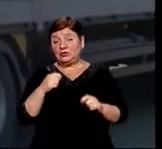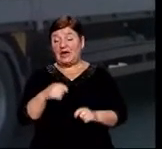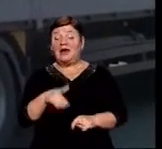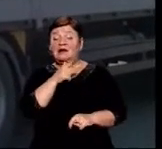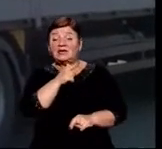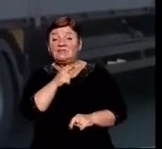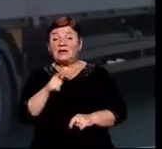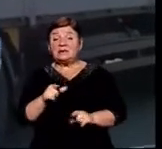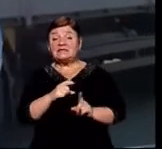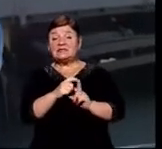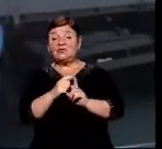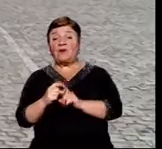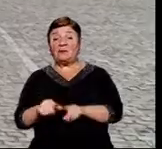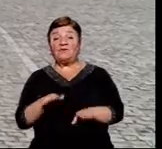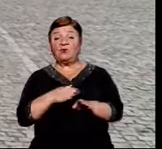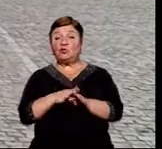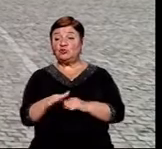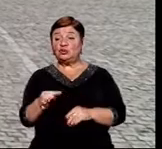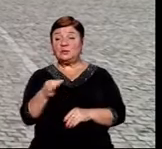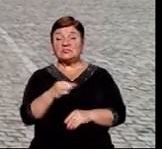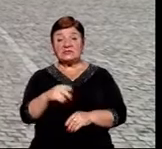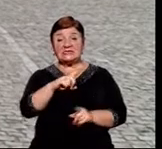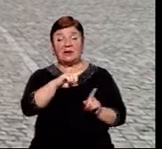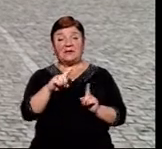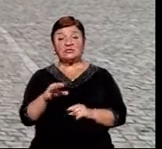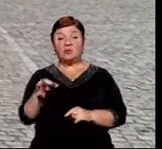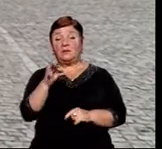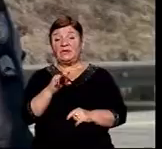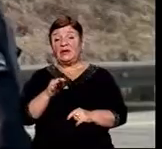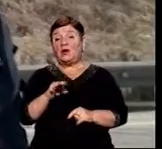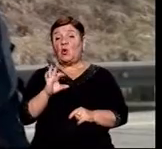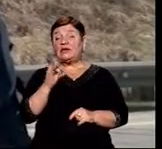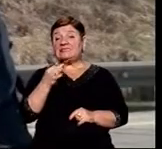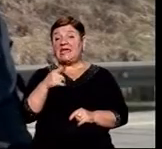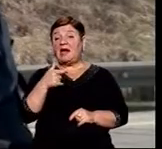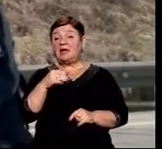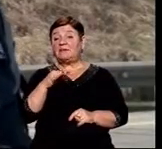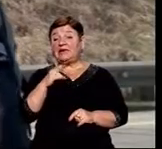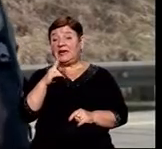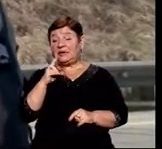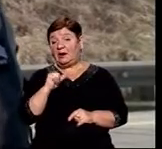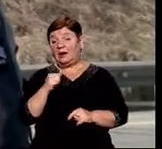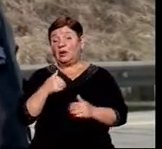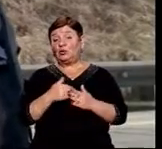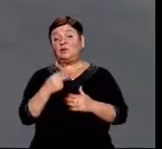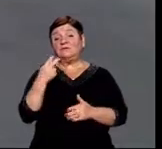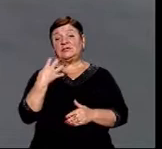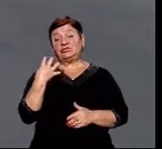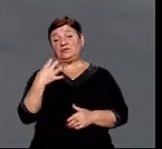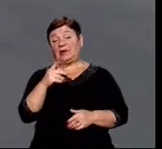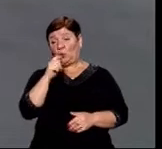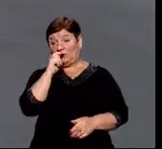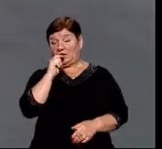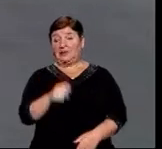такі заходи, за словами виконувача обов'язків голови Закарпатської облдержадміністрації Олексія Гетьманенка, до 24 квітня.